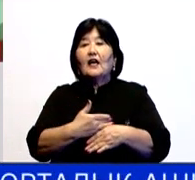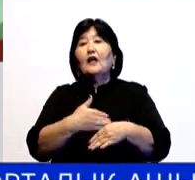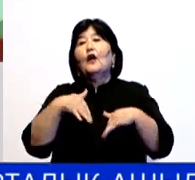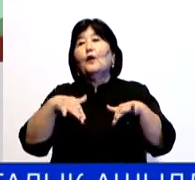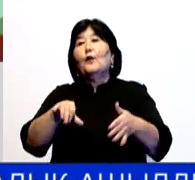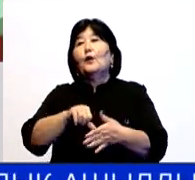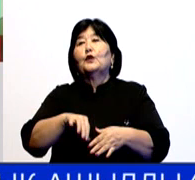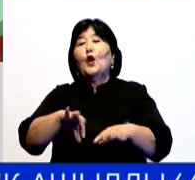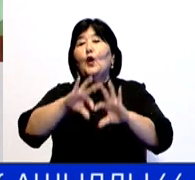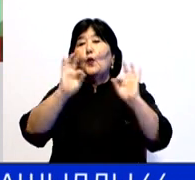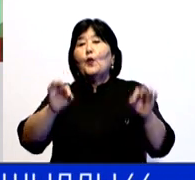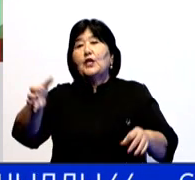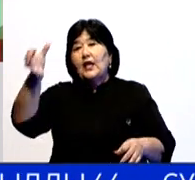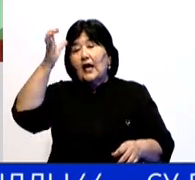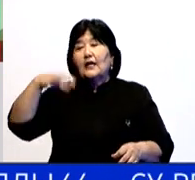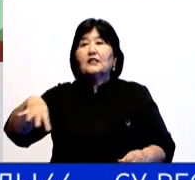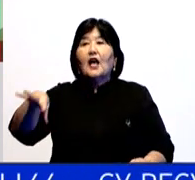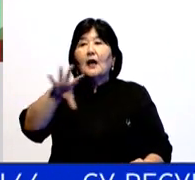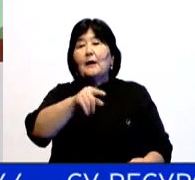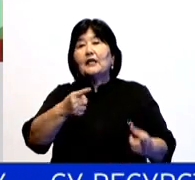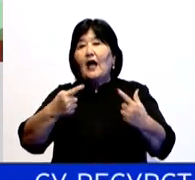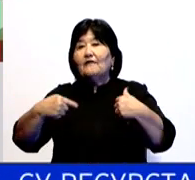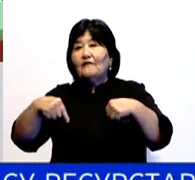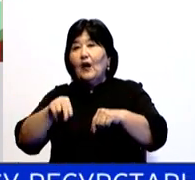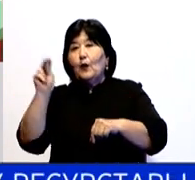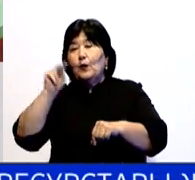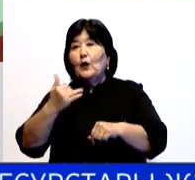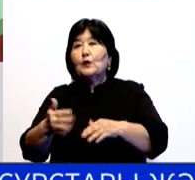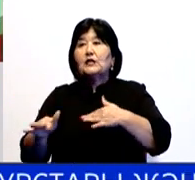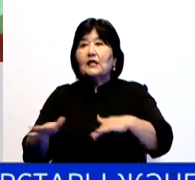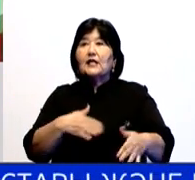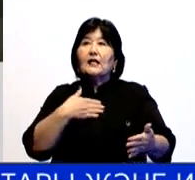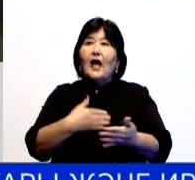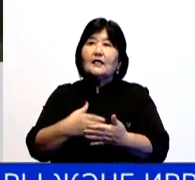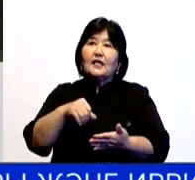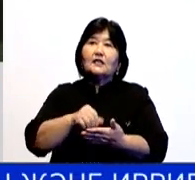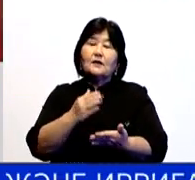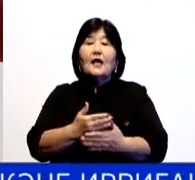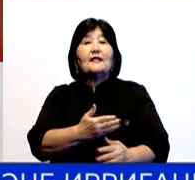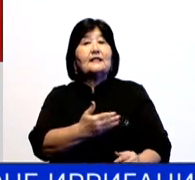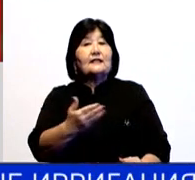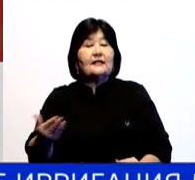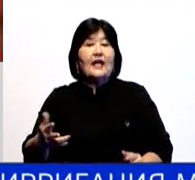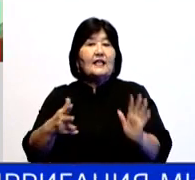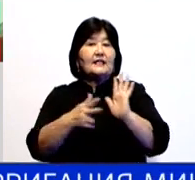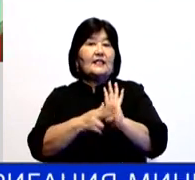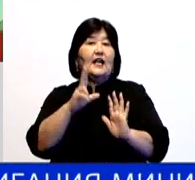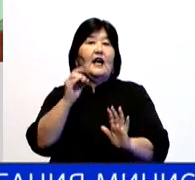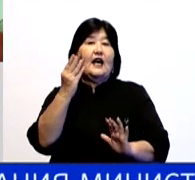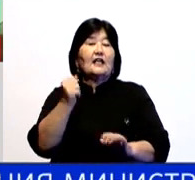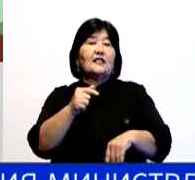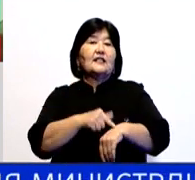өткермекпіз. Өнер академиясының барлық факультеттері осы іс-шараға атсалысып жатыр. Сіздерді 8-ші қараша күні